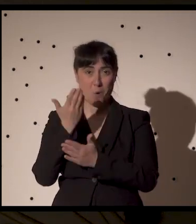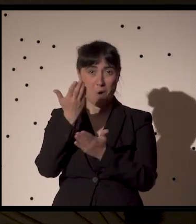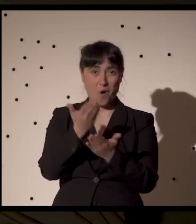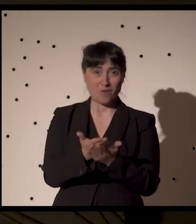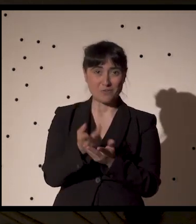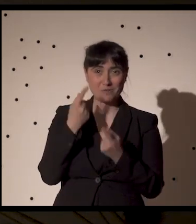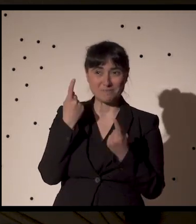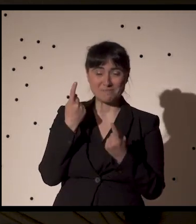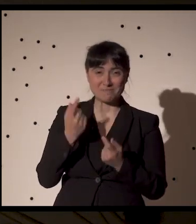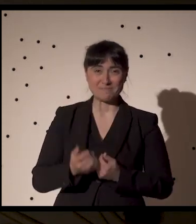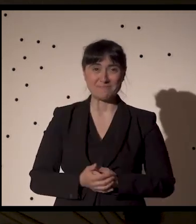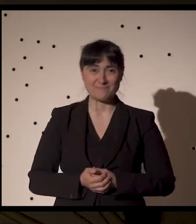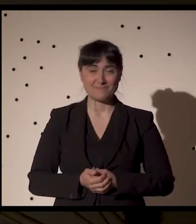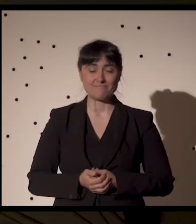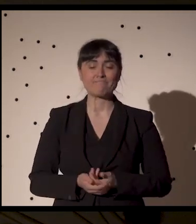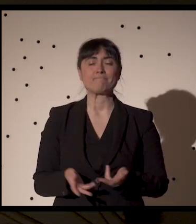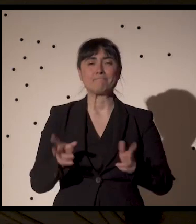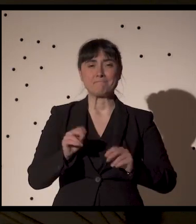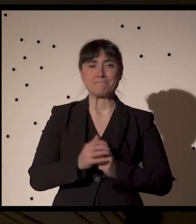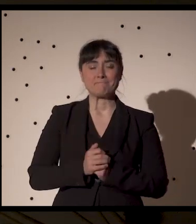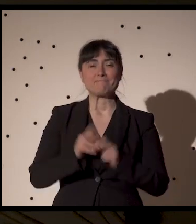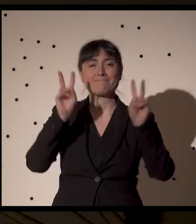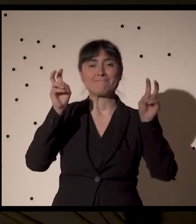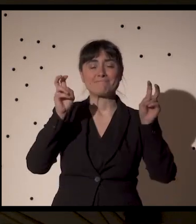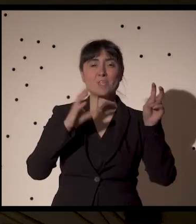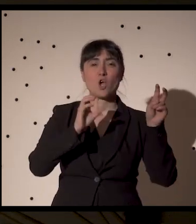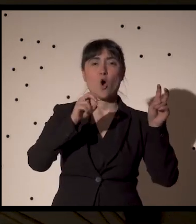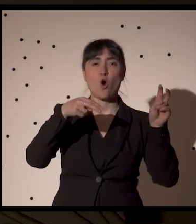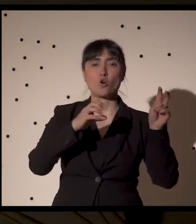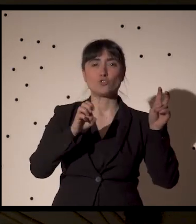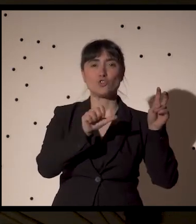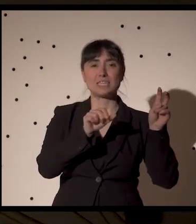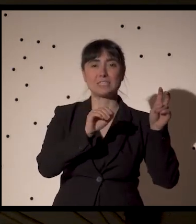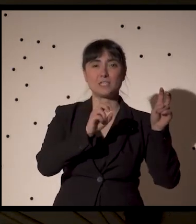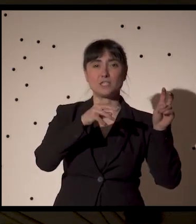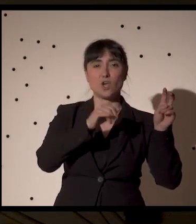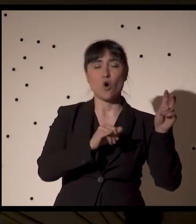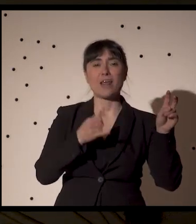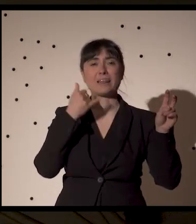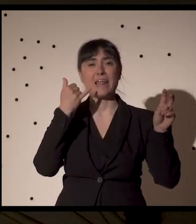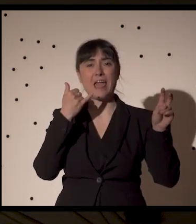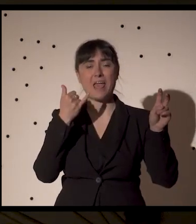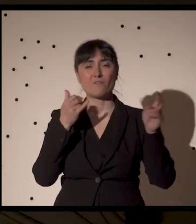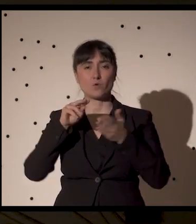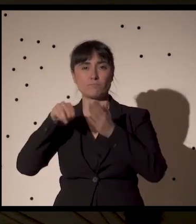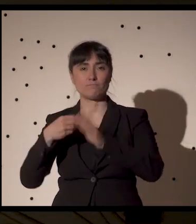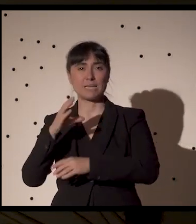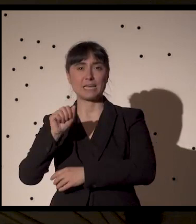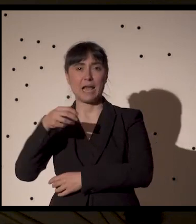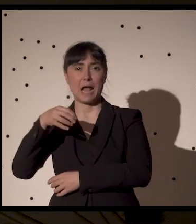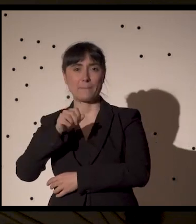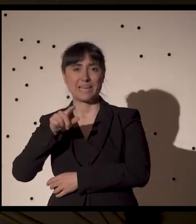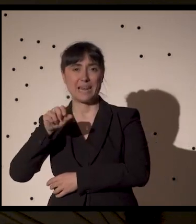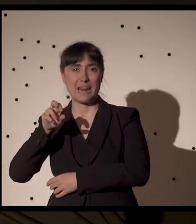ancora la concessione del telefono di Camilleri uno spettacolo prodotto dal Teatro